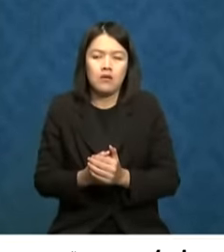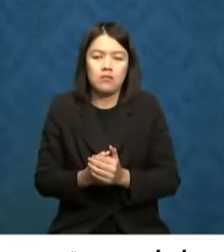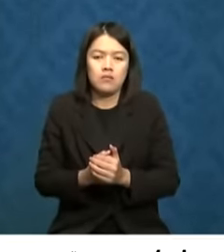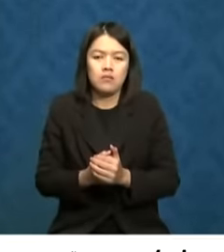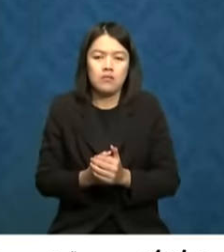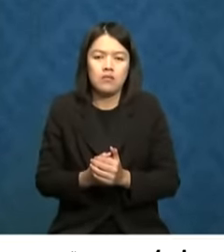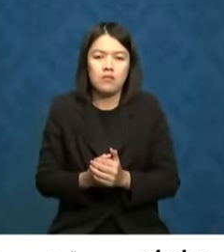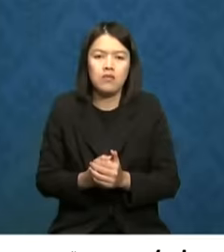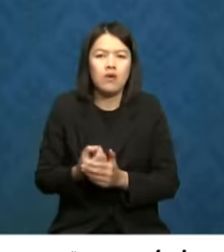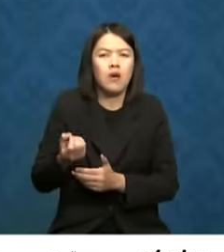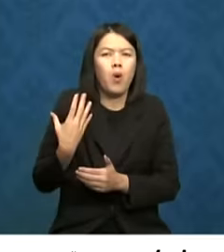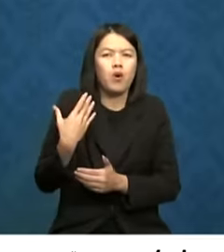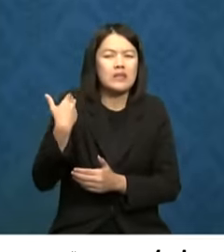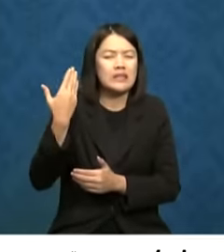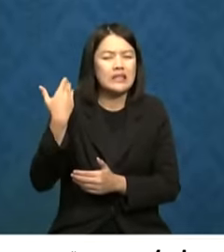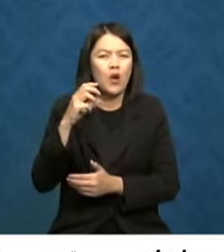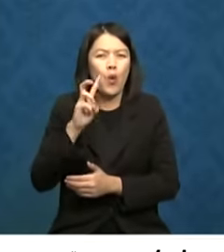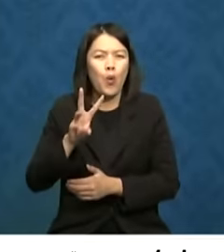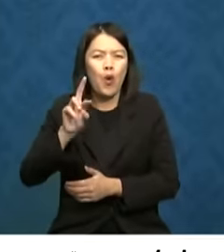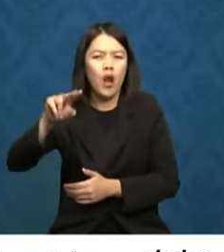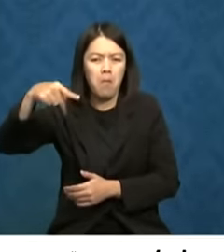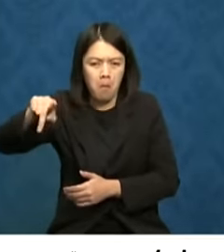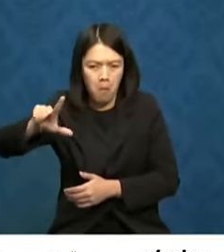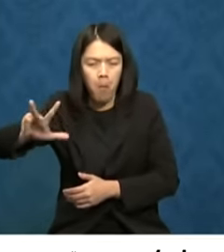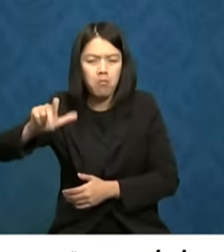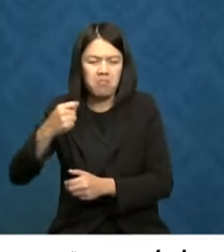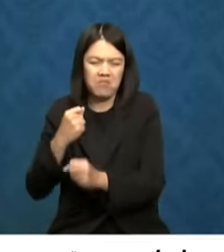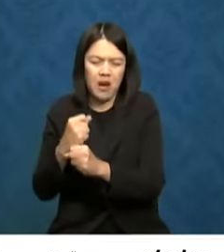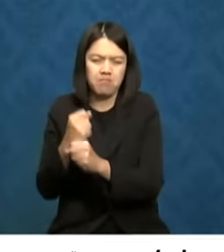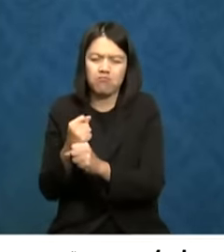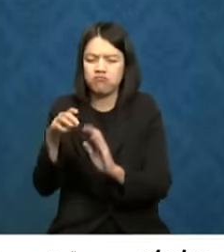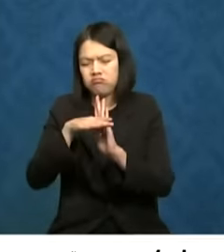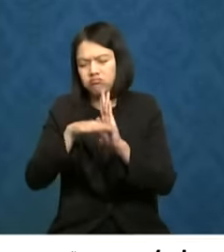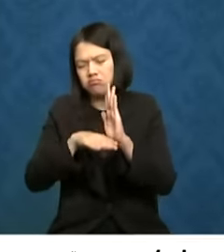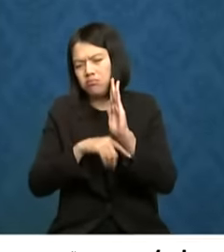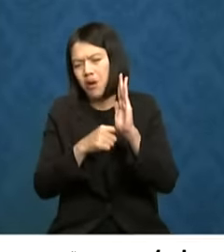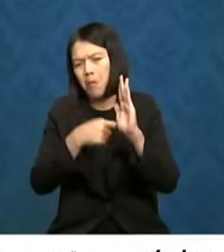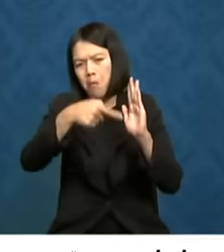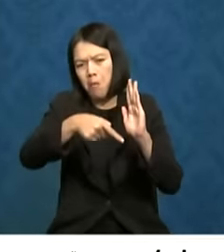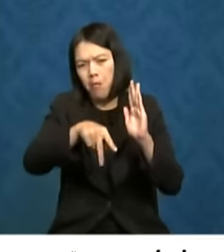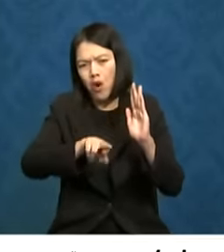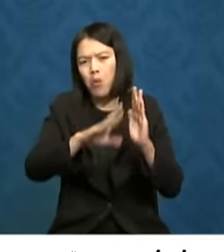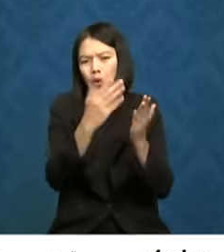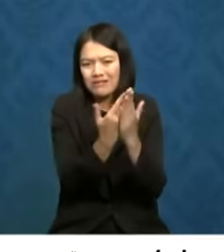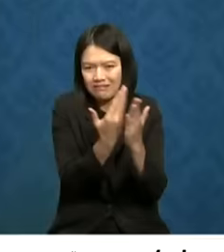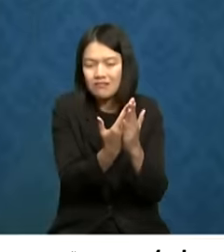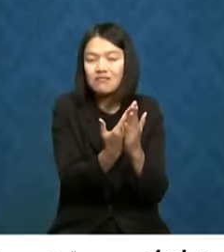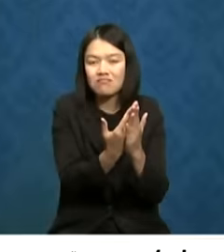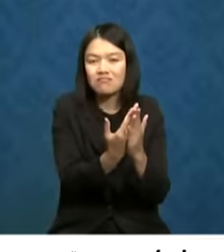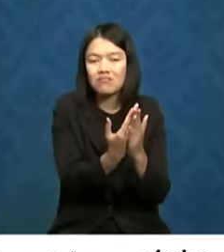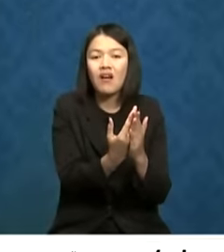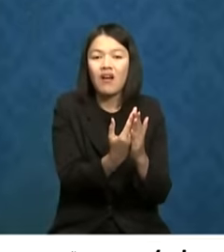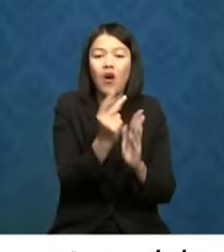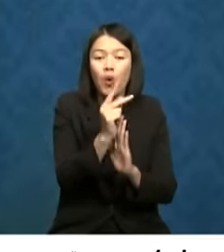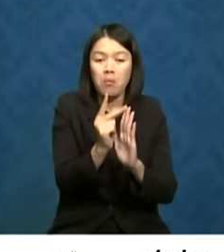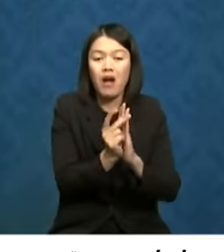วรภพท่านเพิ่งพูดไปเมื่อสักครู่ว่าไม่ดำเนินการตามเอ่อพระราชบัญญัติวินัยการเงินการคลังที่ให้